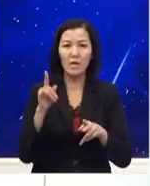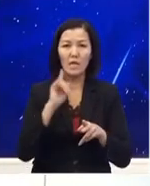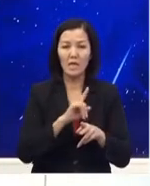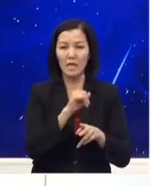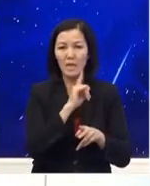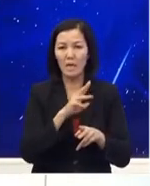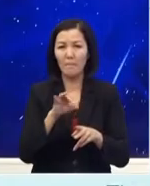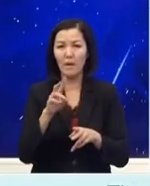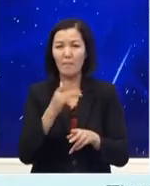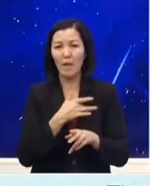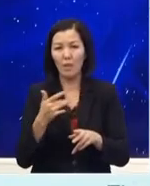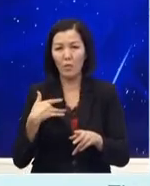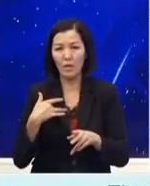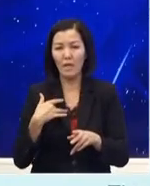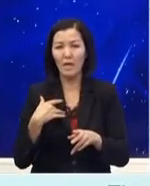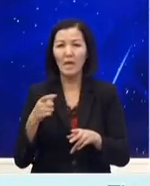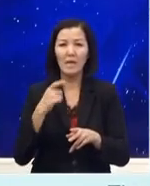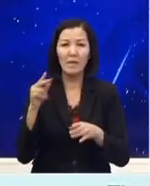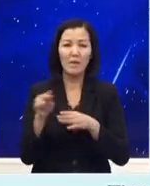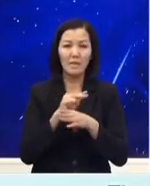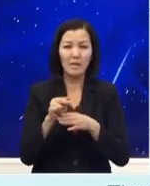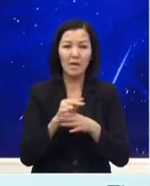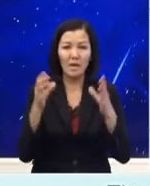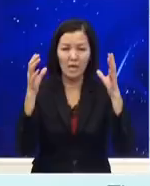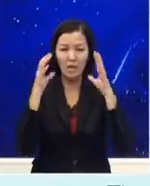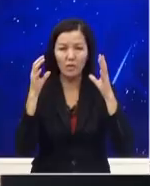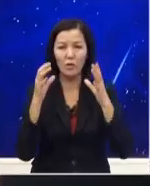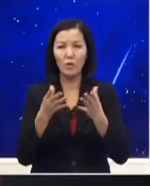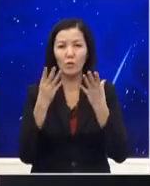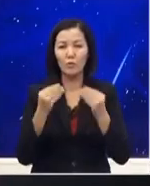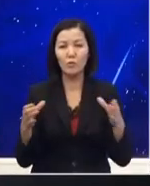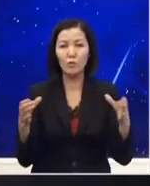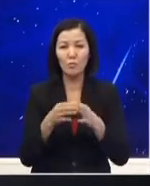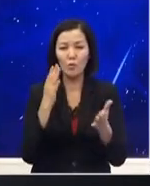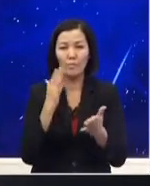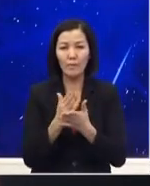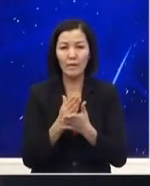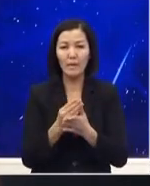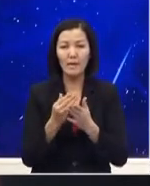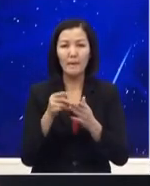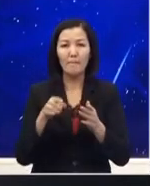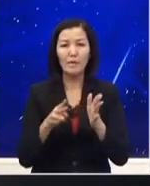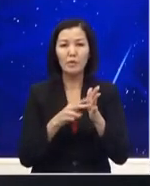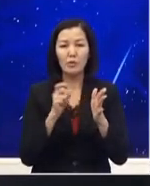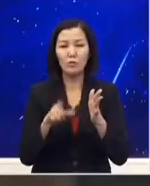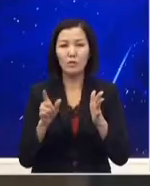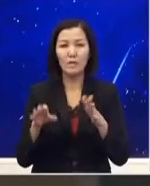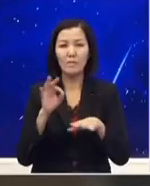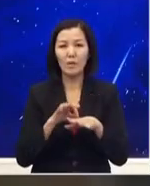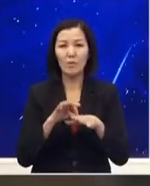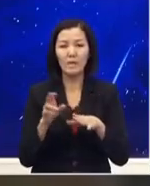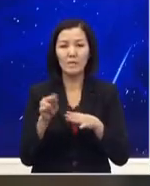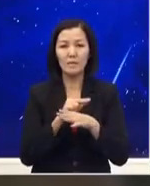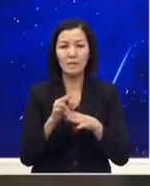гинекологиялық, химиотерапиялық, радиологиялық, сондай-ақ күндізгі бөлімі бар. Ағымдағы жылы 1700-ден аса науқас